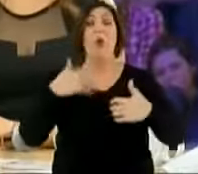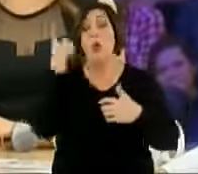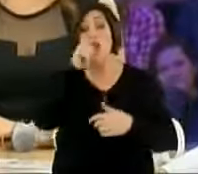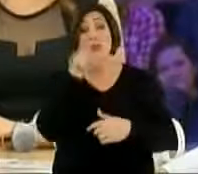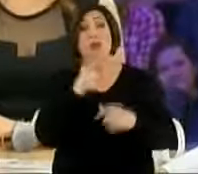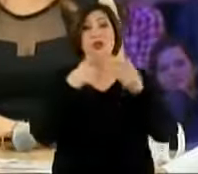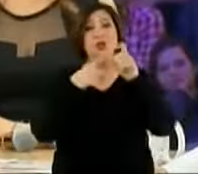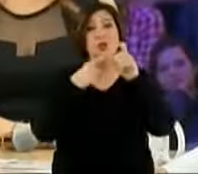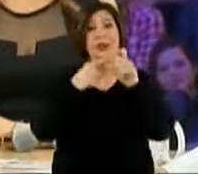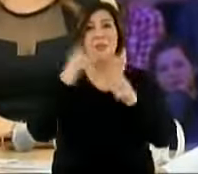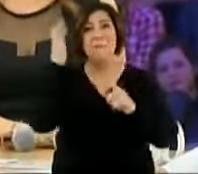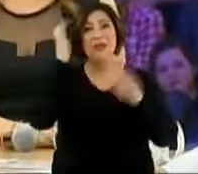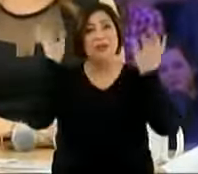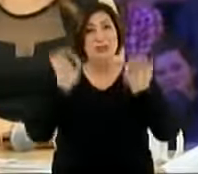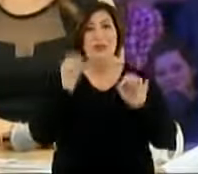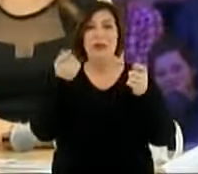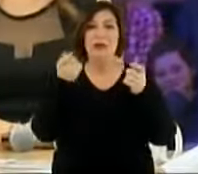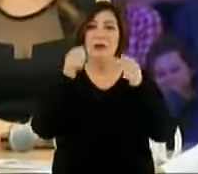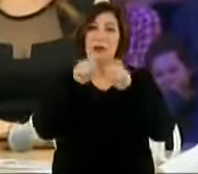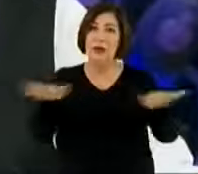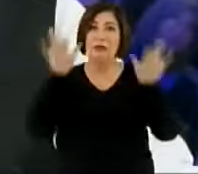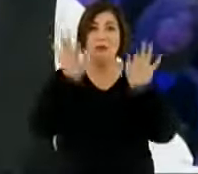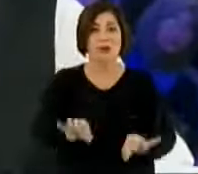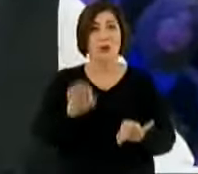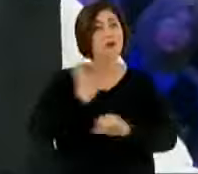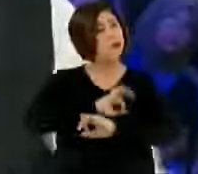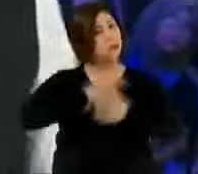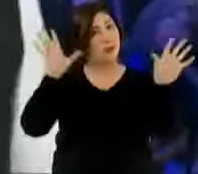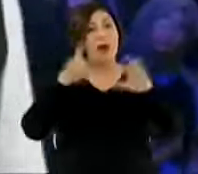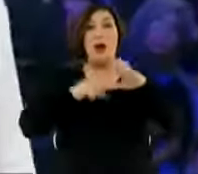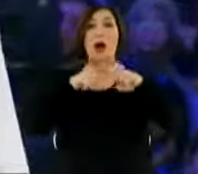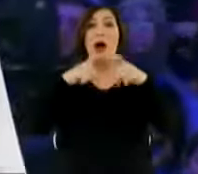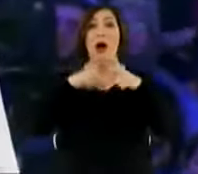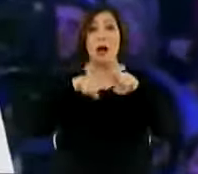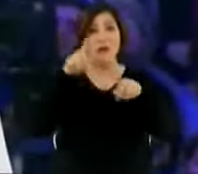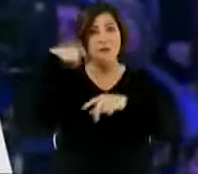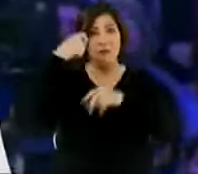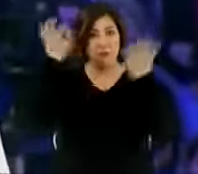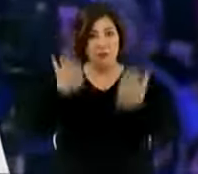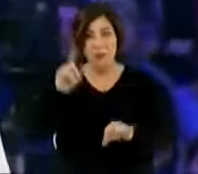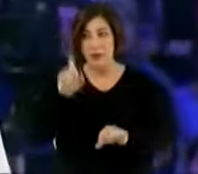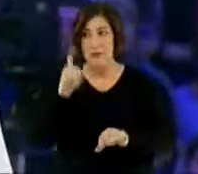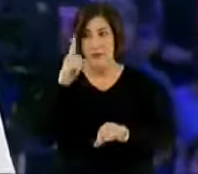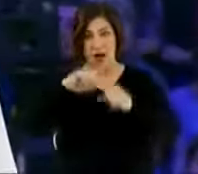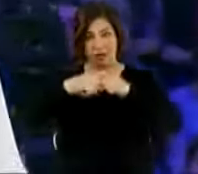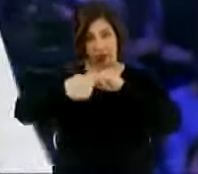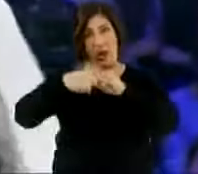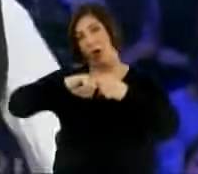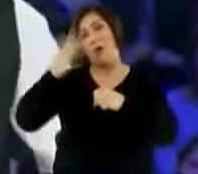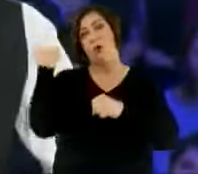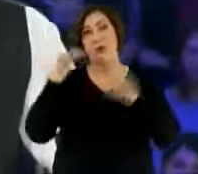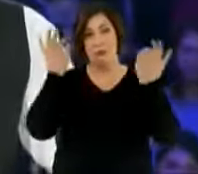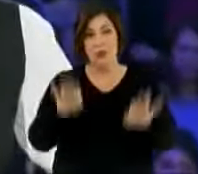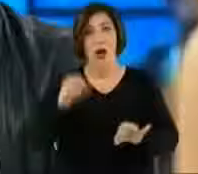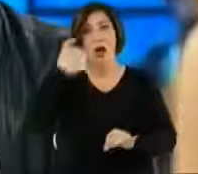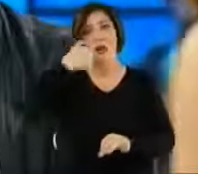ki Şubat başı gibi filan girecek. Harikuladeymiş. Raga, senin filmin girdi. Gireli bir hafta oldu. Bir hafta oldu